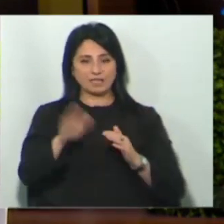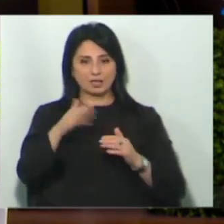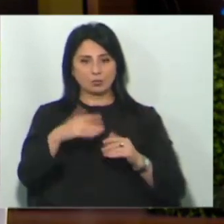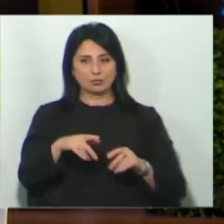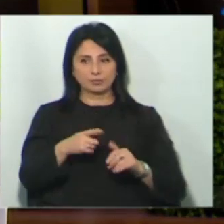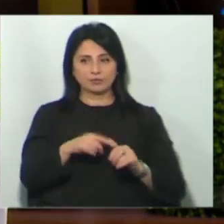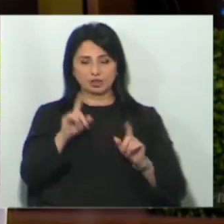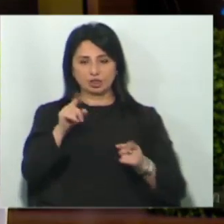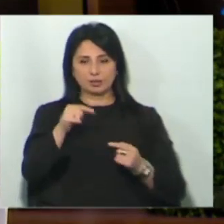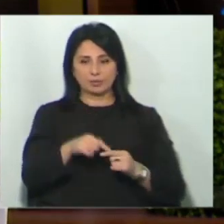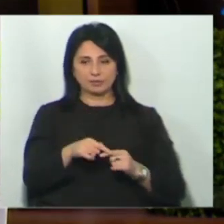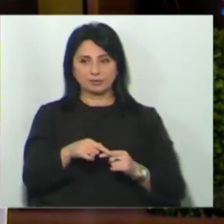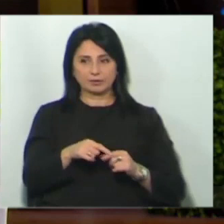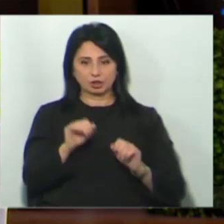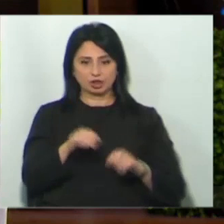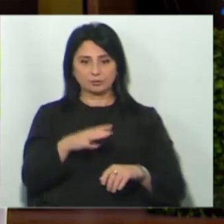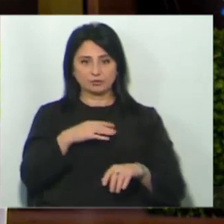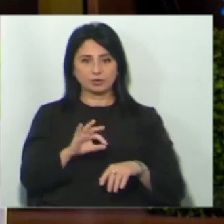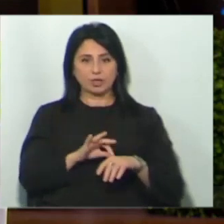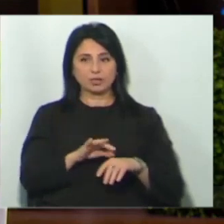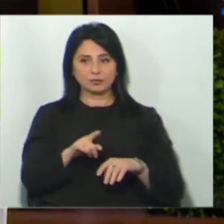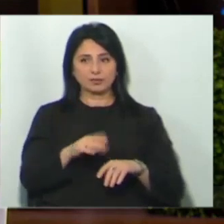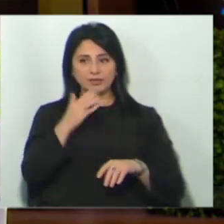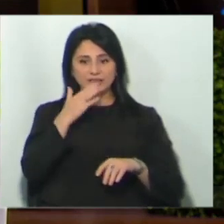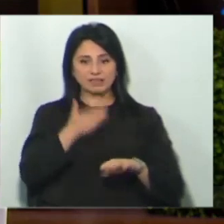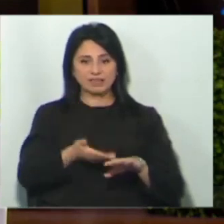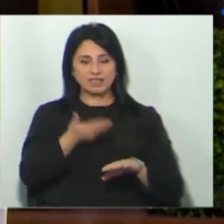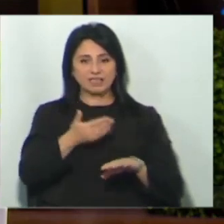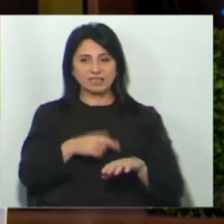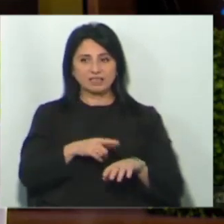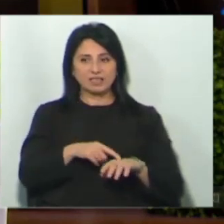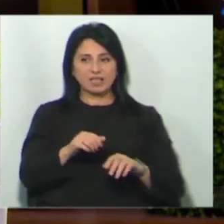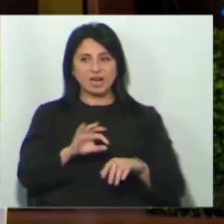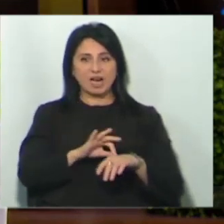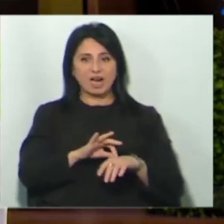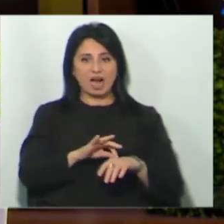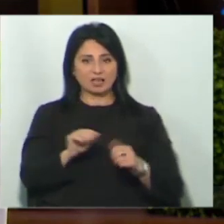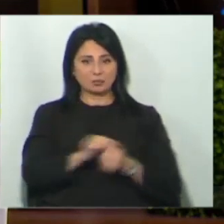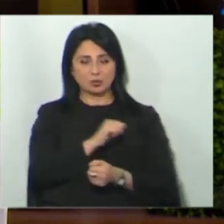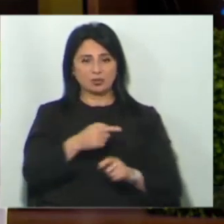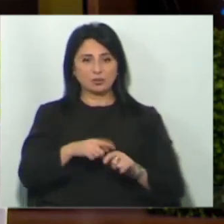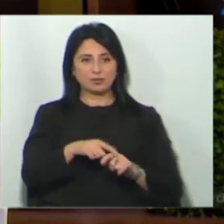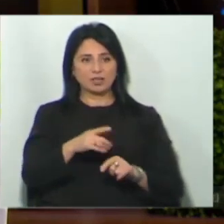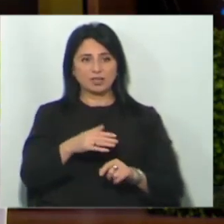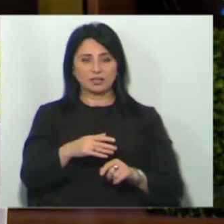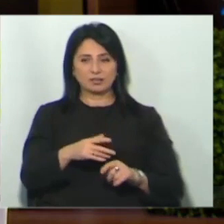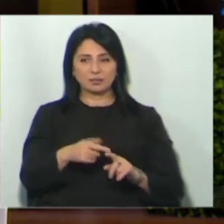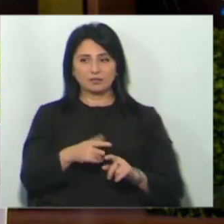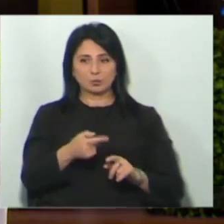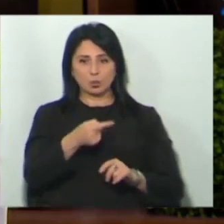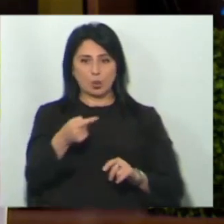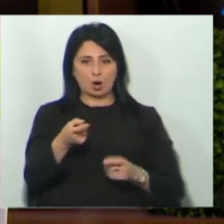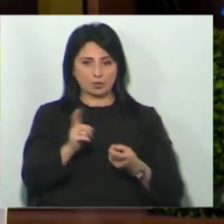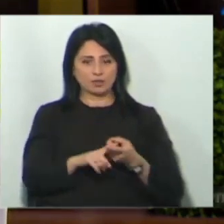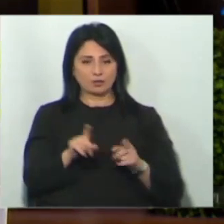გაძლიერებულია და შესაბამისად შეიძლება ითქვას მიდის წყლის კანის გაუწყლოება, რომელიც ასევე